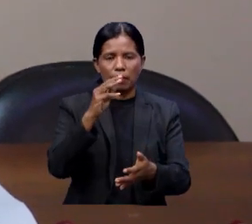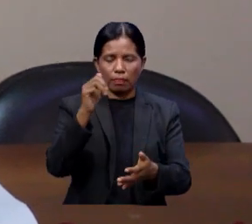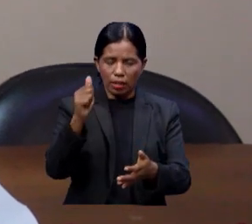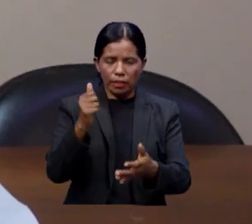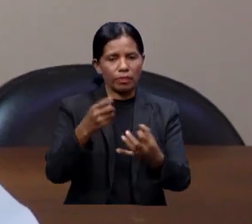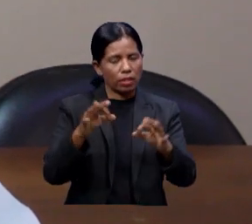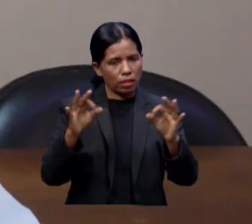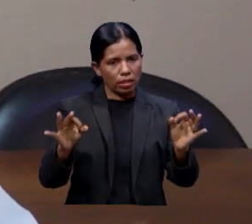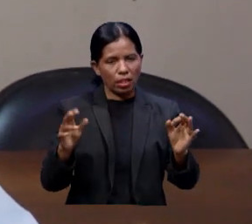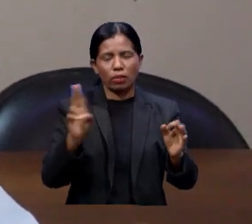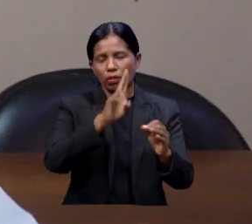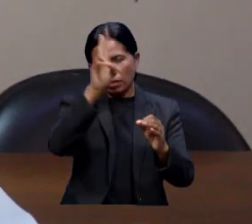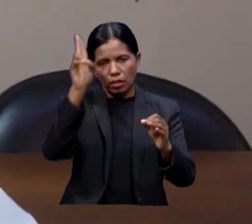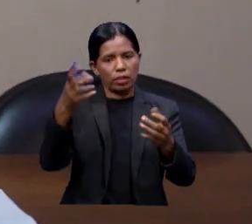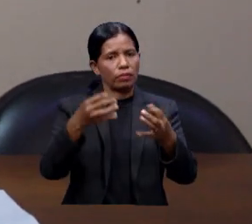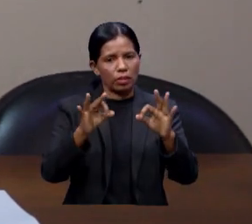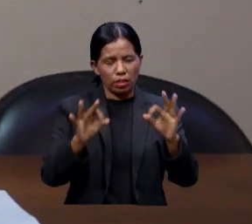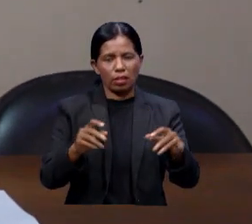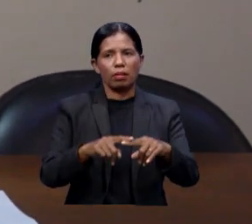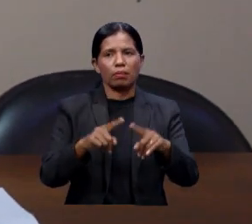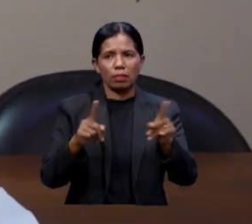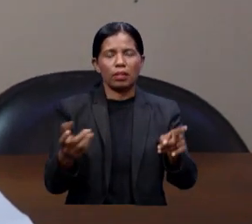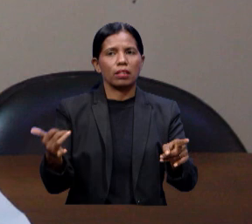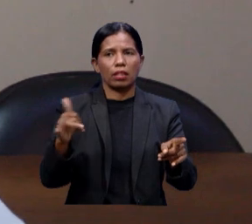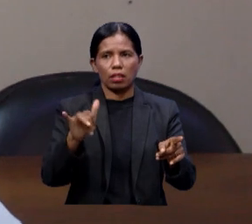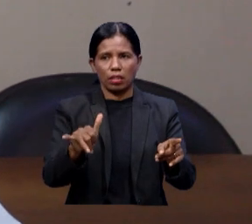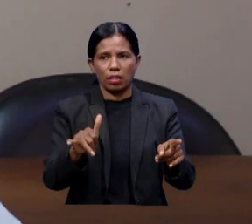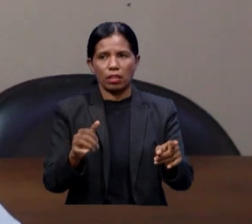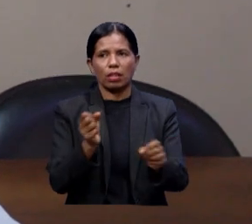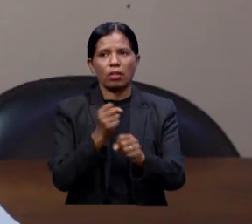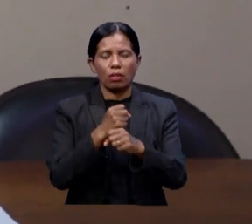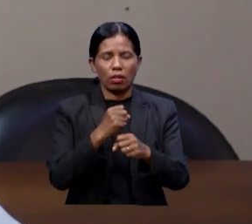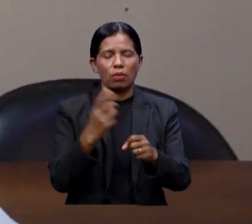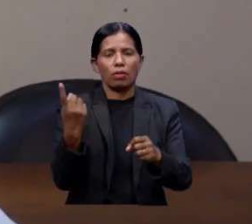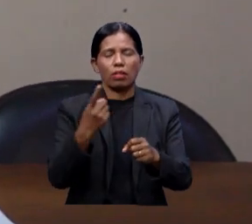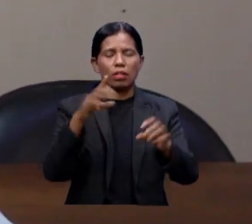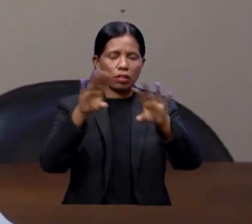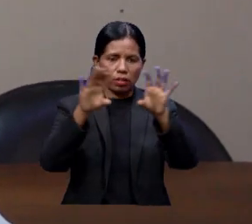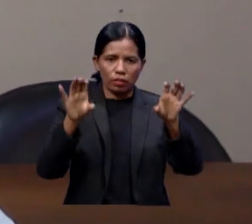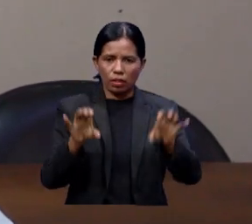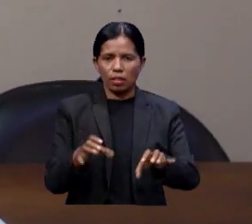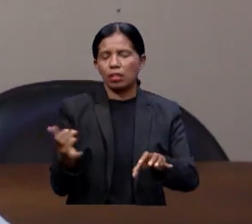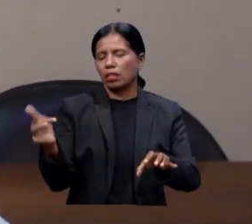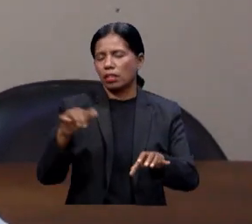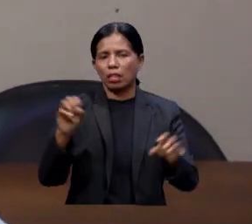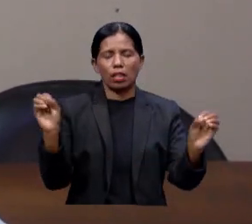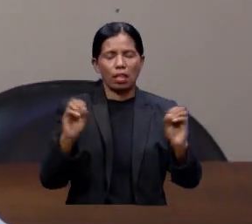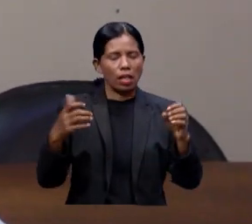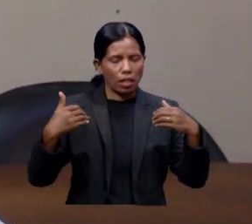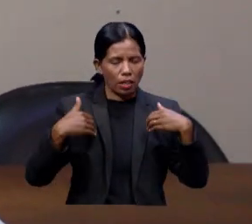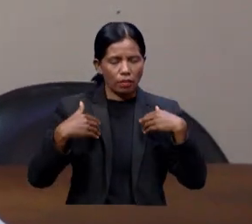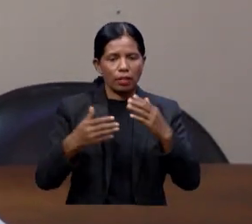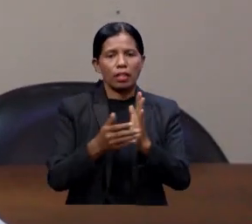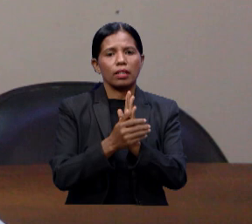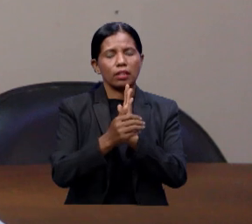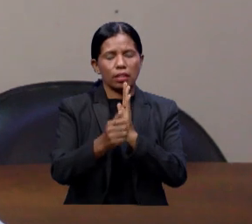universidade mabe sira ihe KRD maka sira nia sertifikat sira la ihe skill nebe na ton tamat ba servisu ne